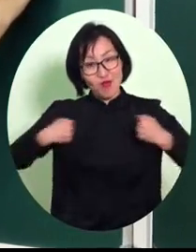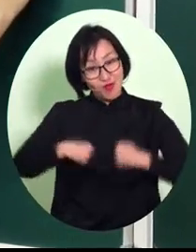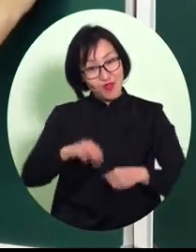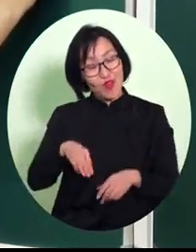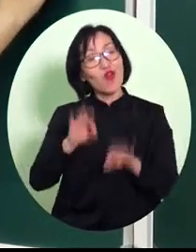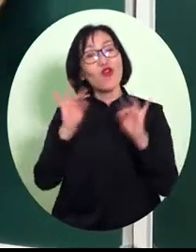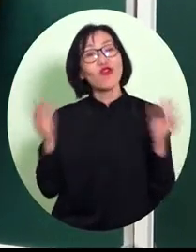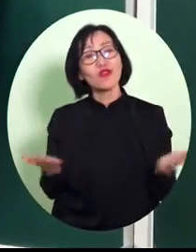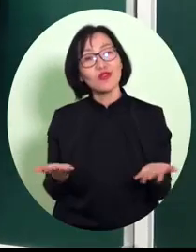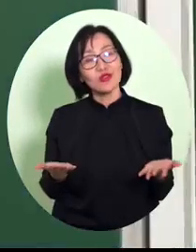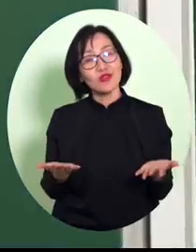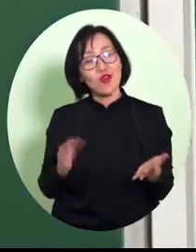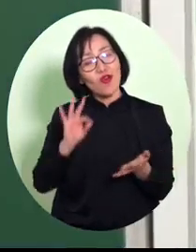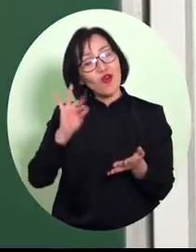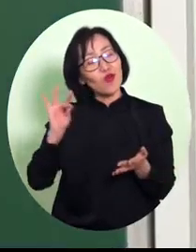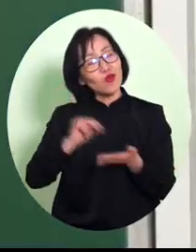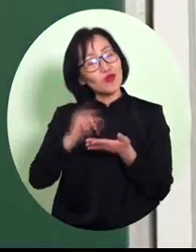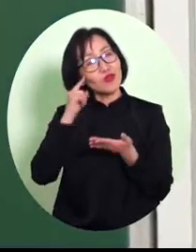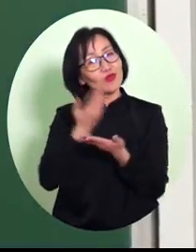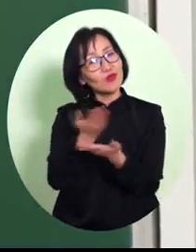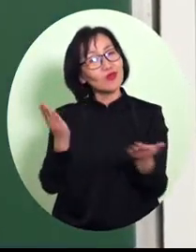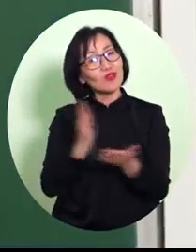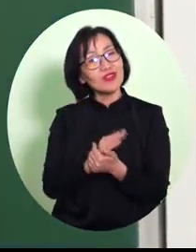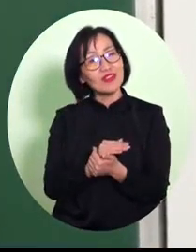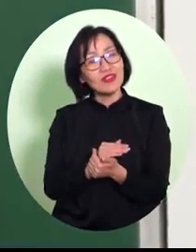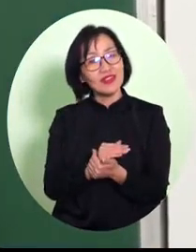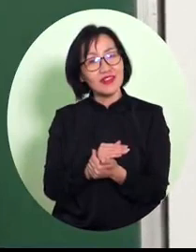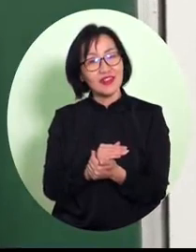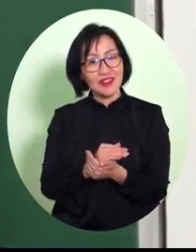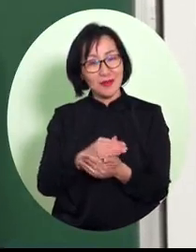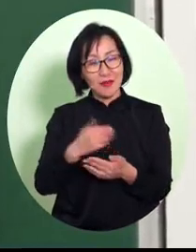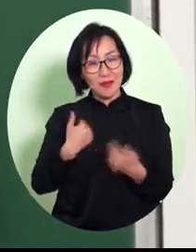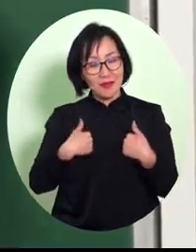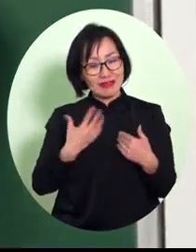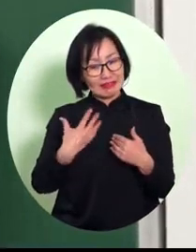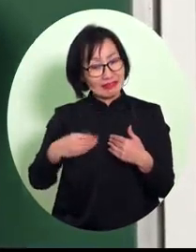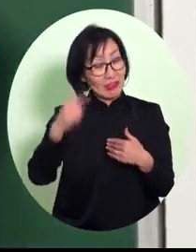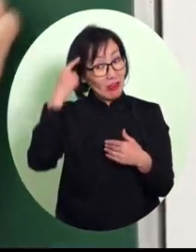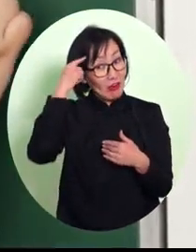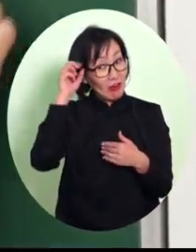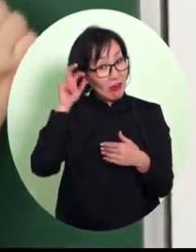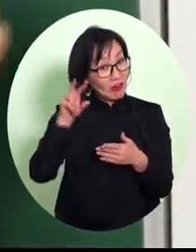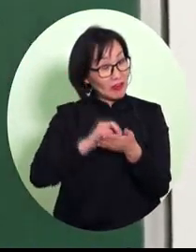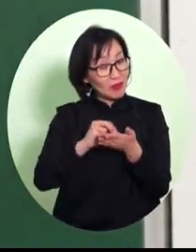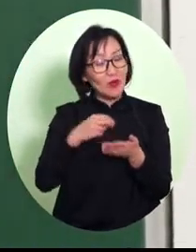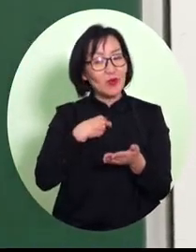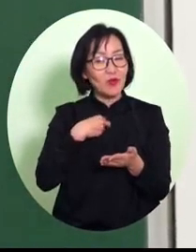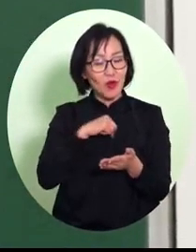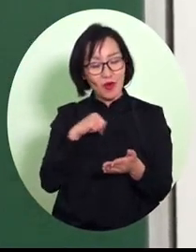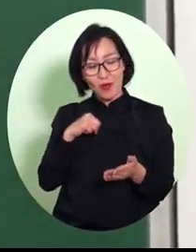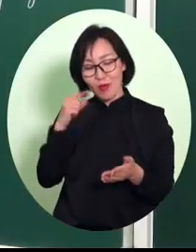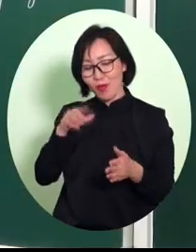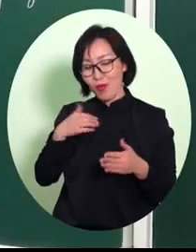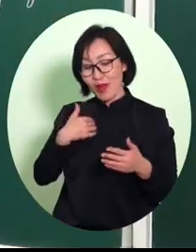Нимгэн хувцсал нь өөр. Та нар юу гэж бичсэн бол за багш нь та нарыг бас таамаглах гэд